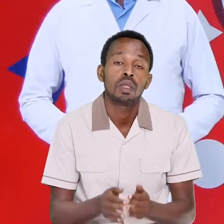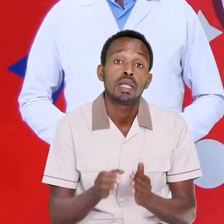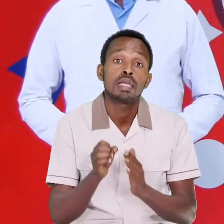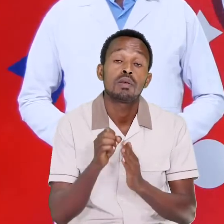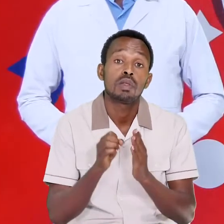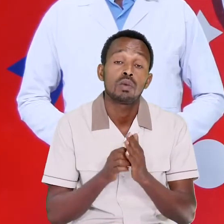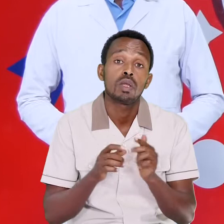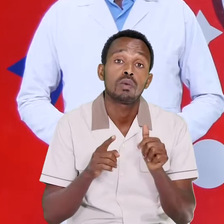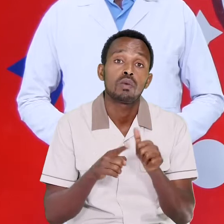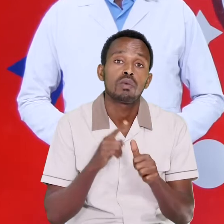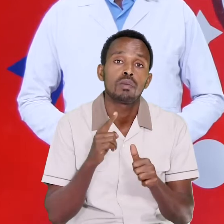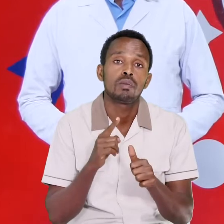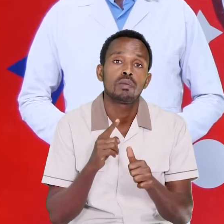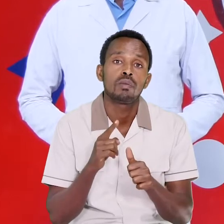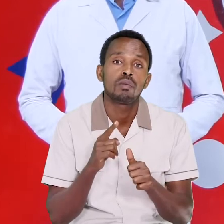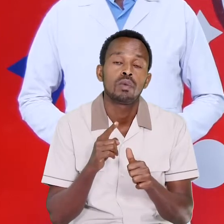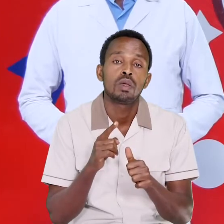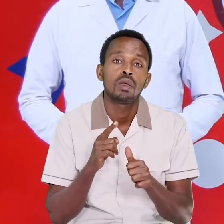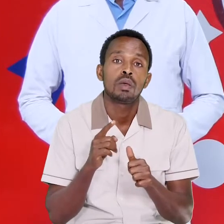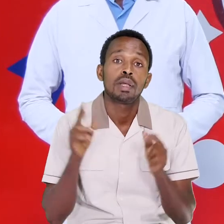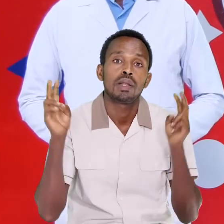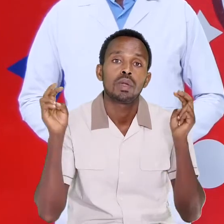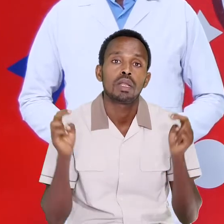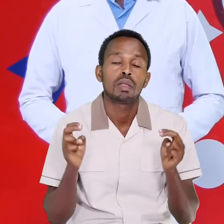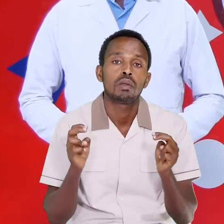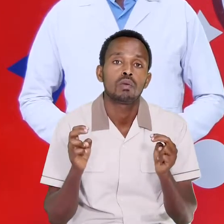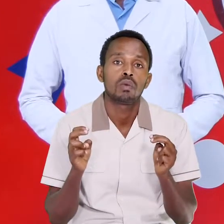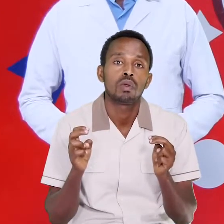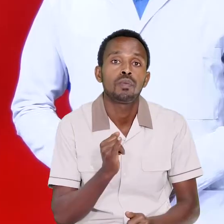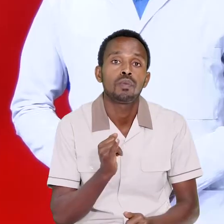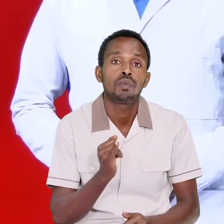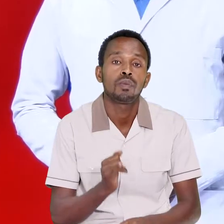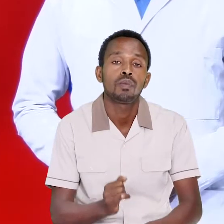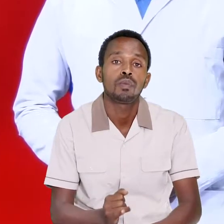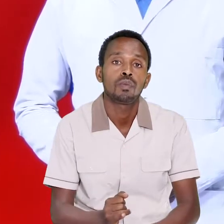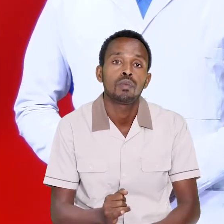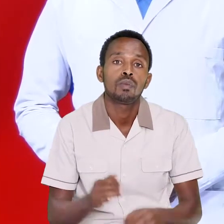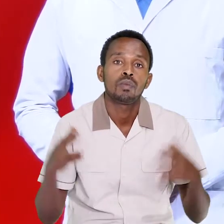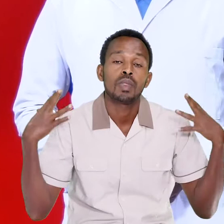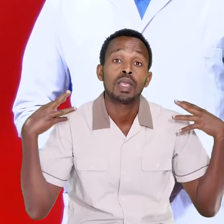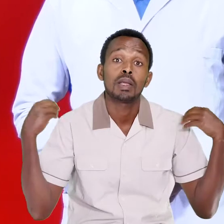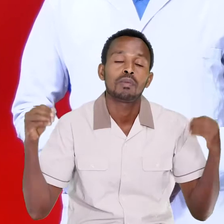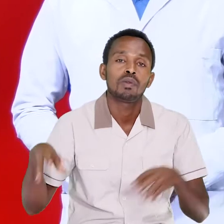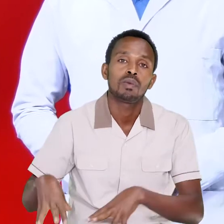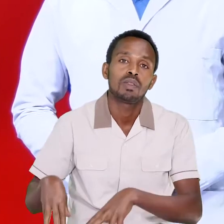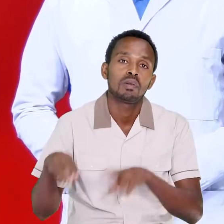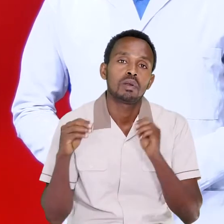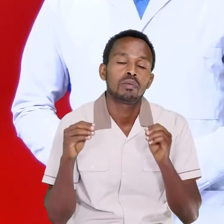sagantaa tokkoffaa mata dureen joobira akkam jirtu barattoota.